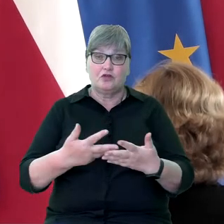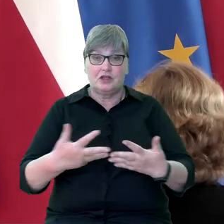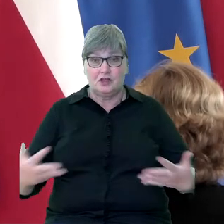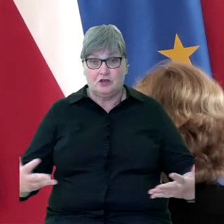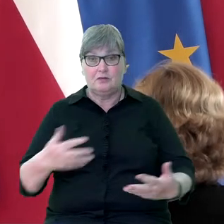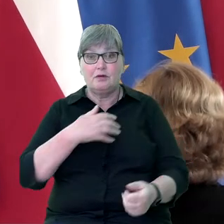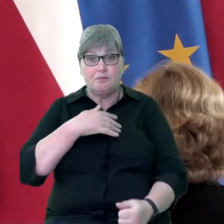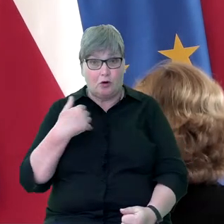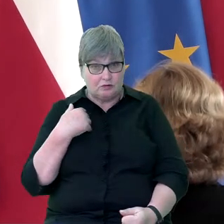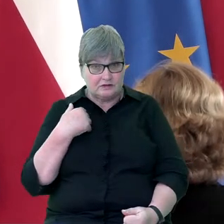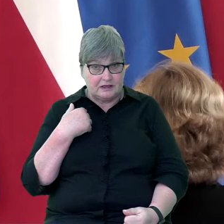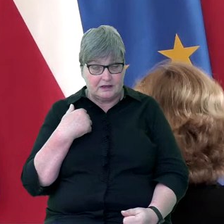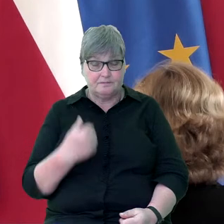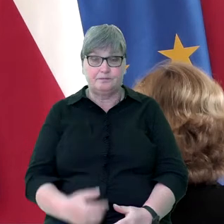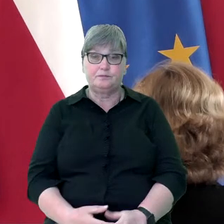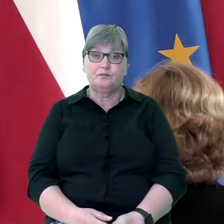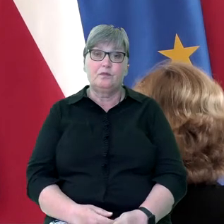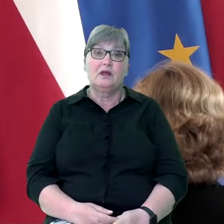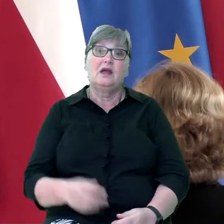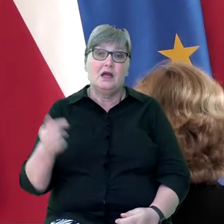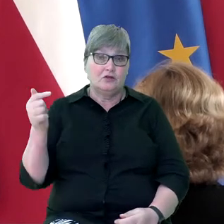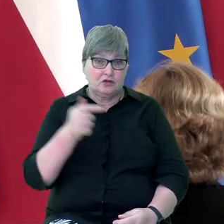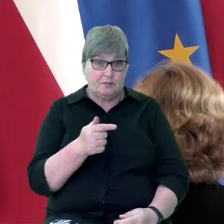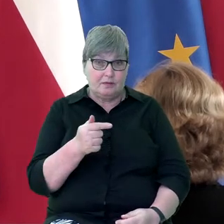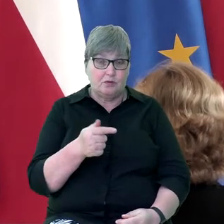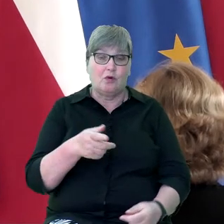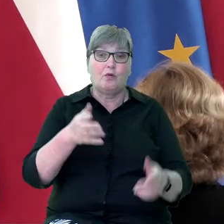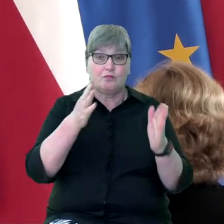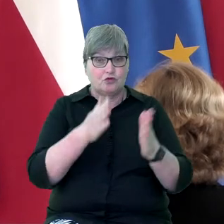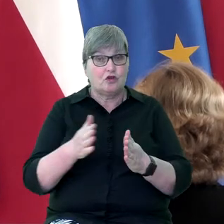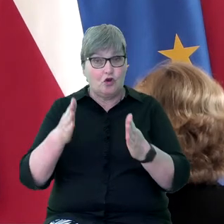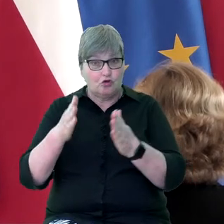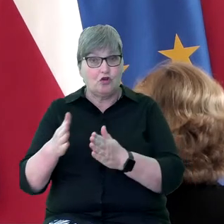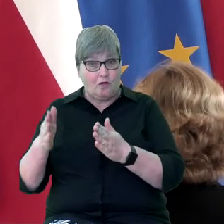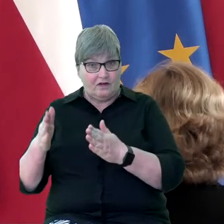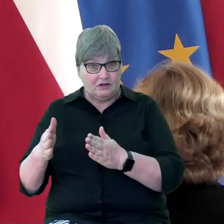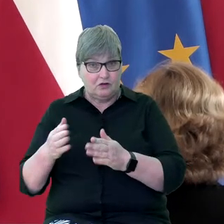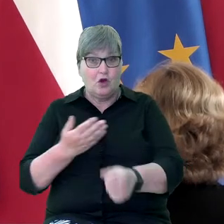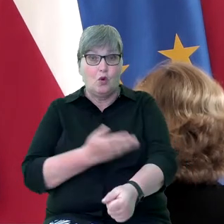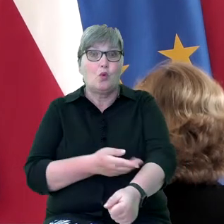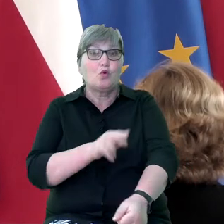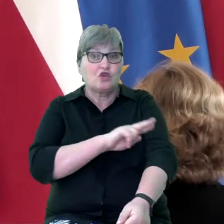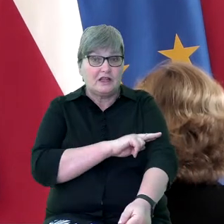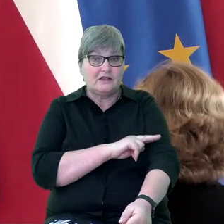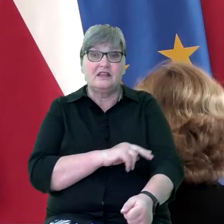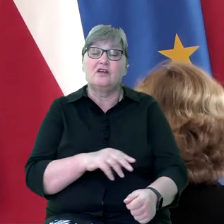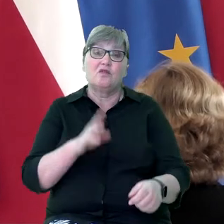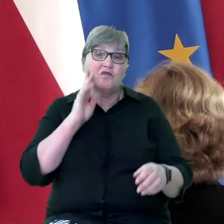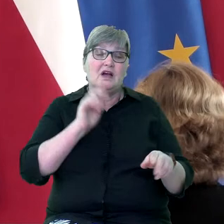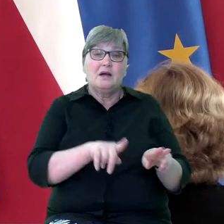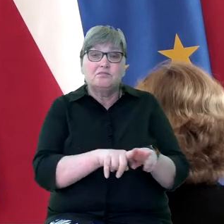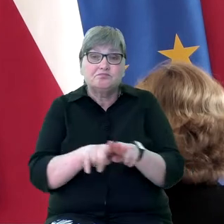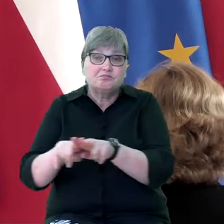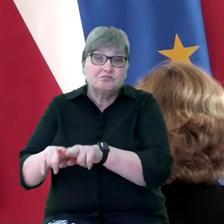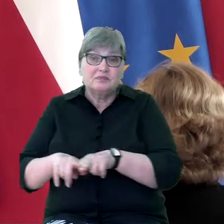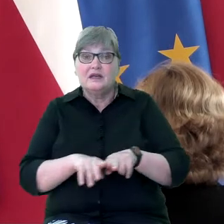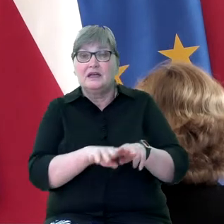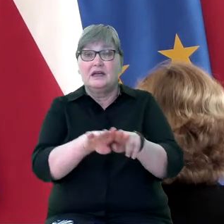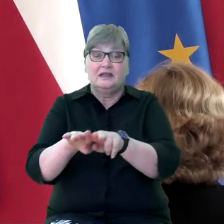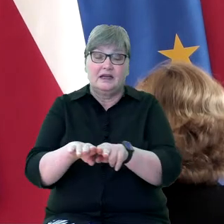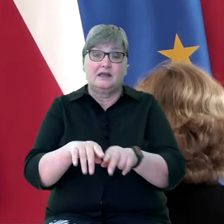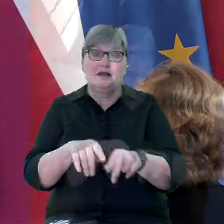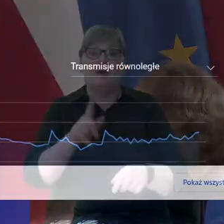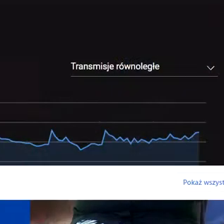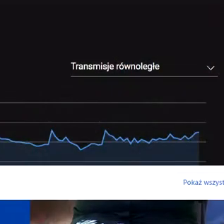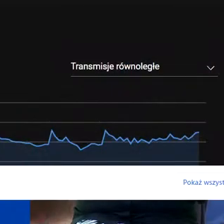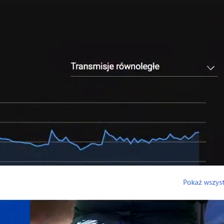po zaborach. Trzeba było więc stworzyć jednolitą kadrę urzędniczą, podlegającą w ramach jej struktury tym samym